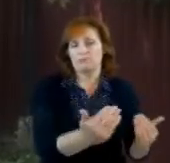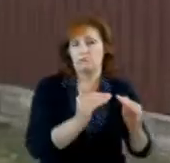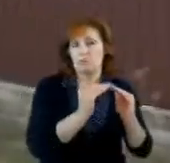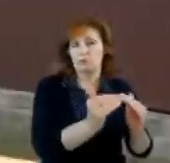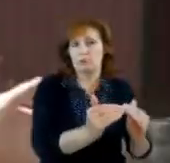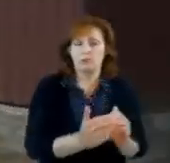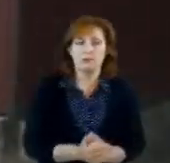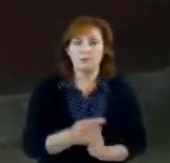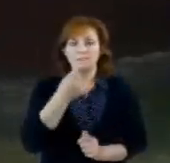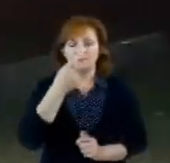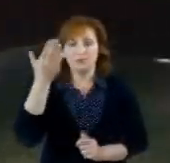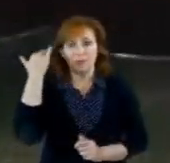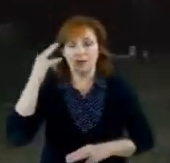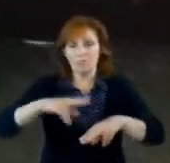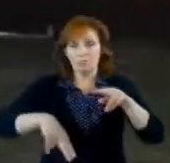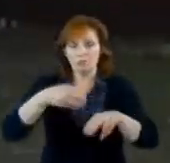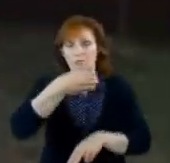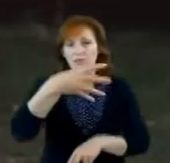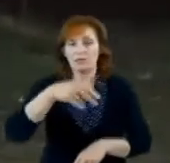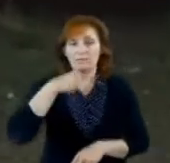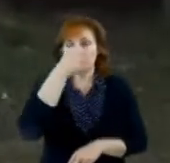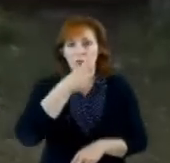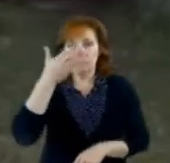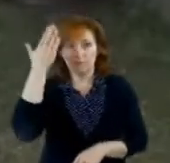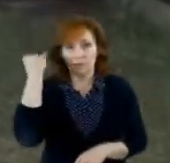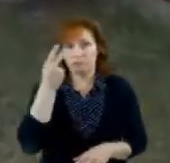видно, 15 років назад. Йдемо, подивимося,